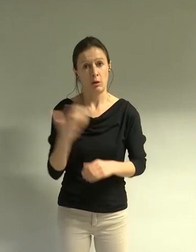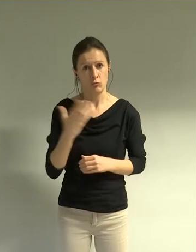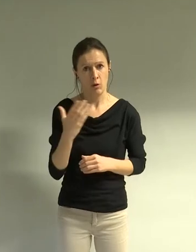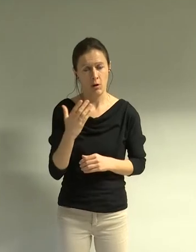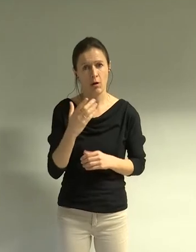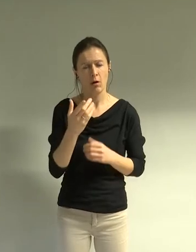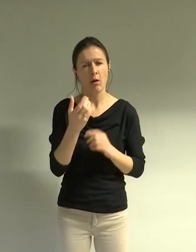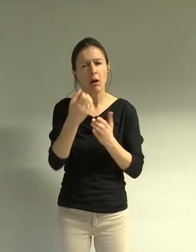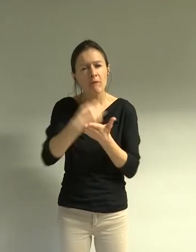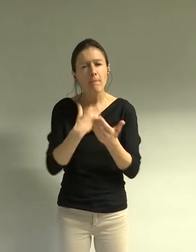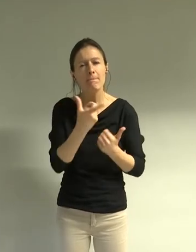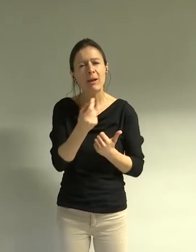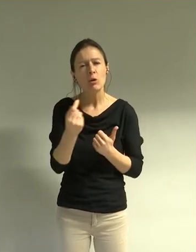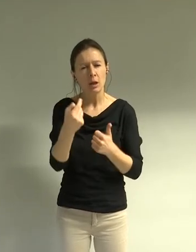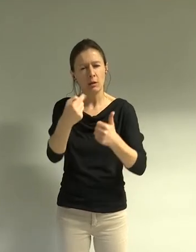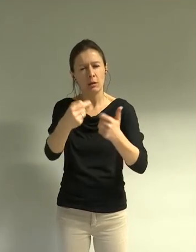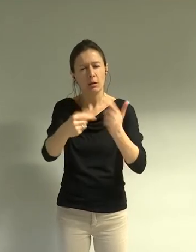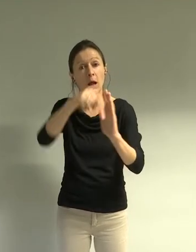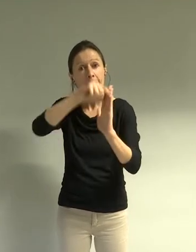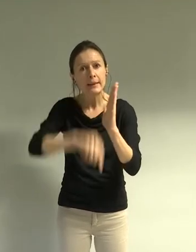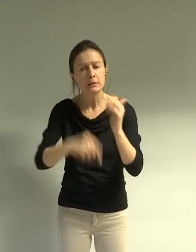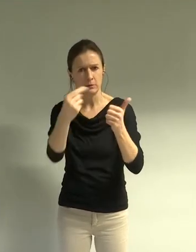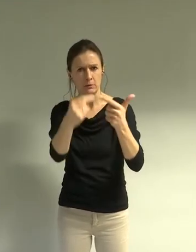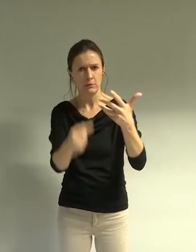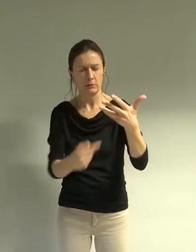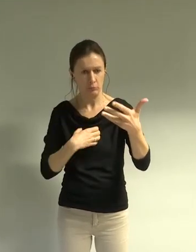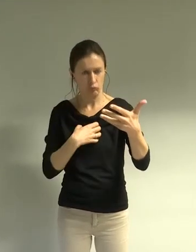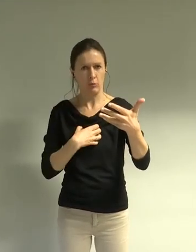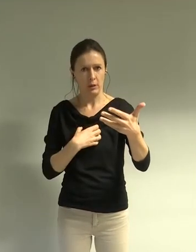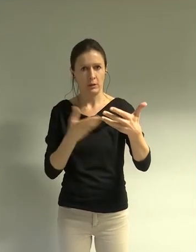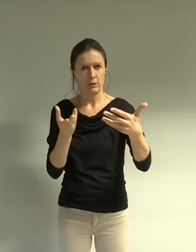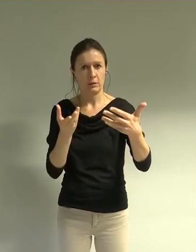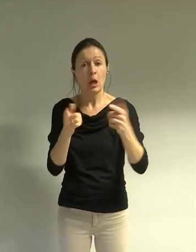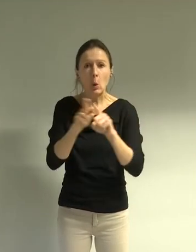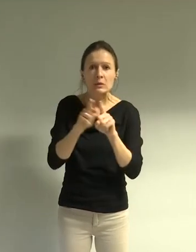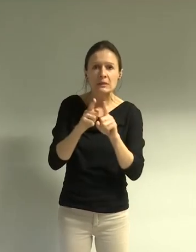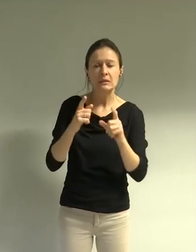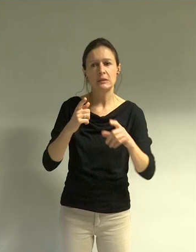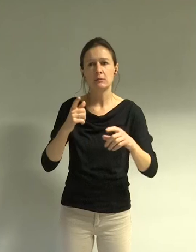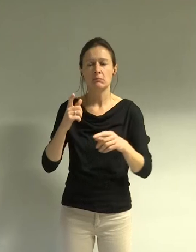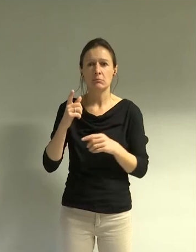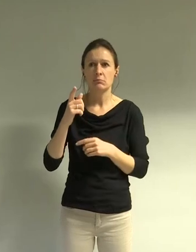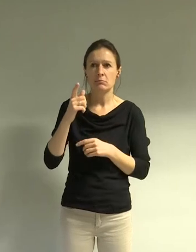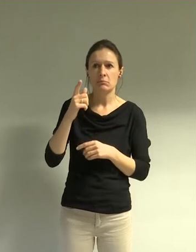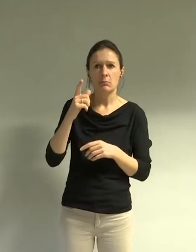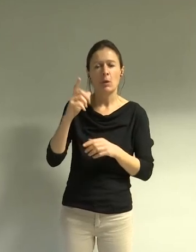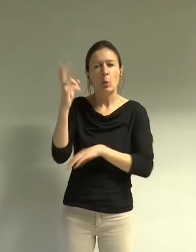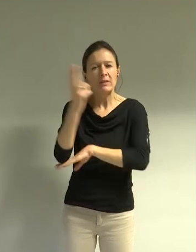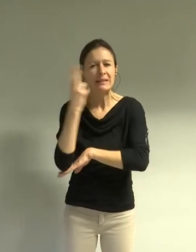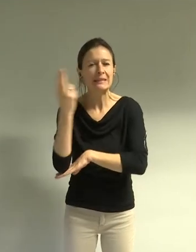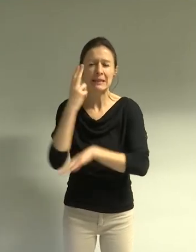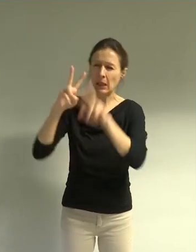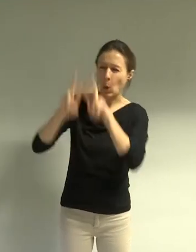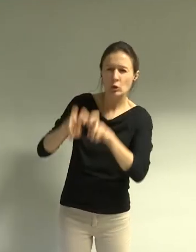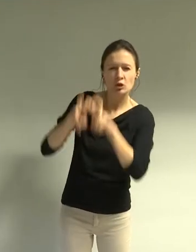que vous souhaitez associer à cette démarche et l'absence criante des acteurs universitaires économiques ou de la recherche